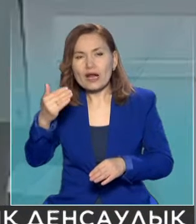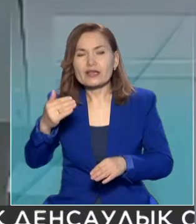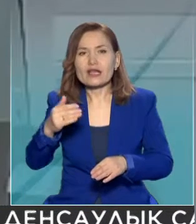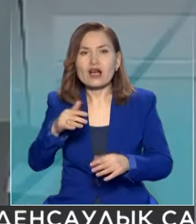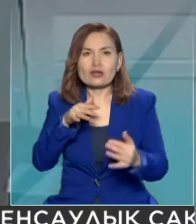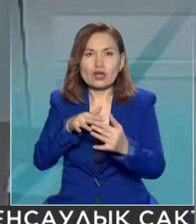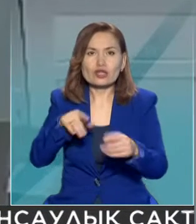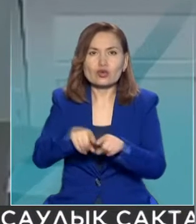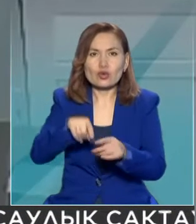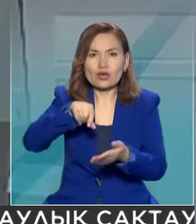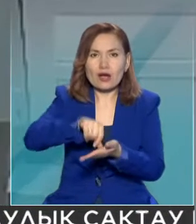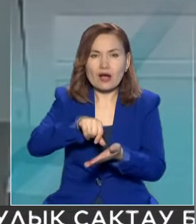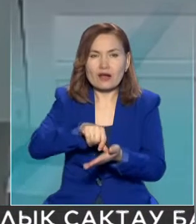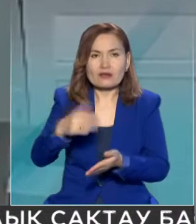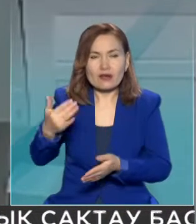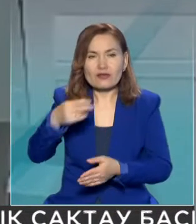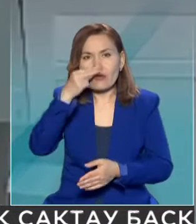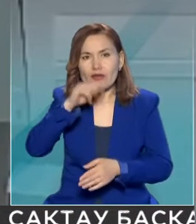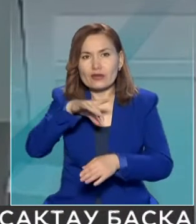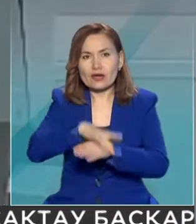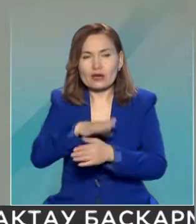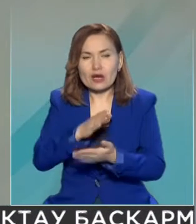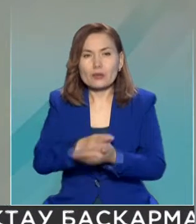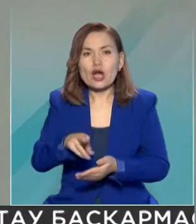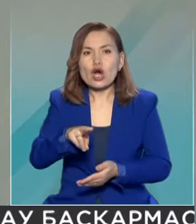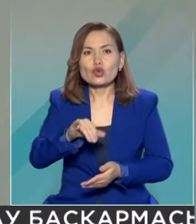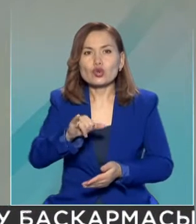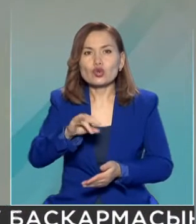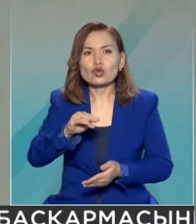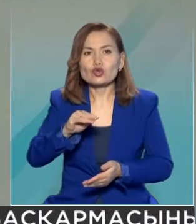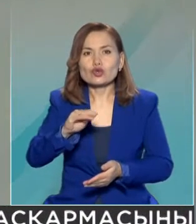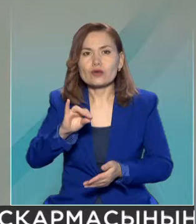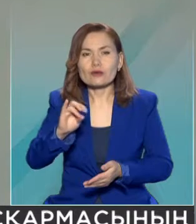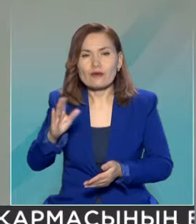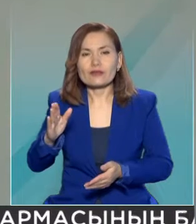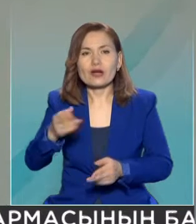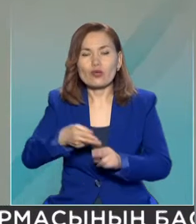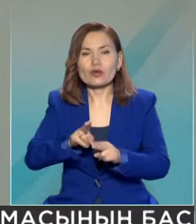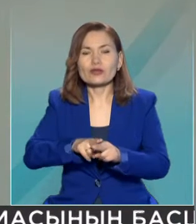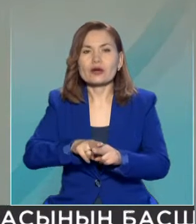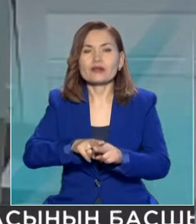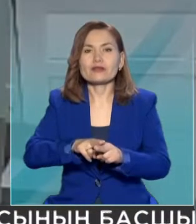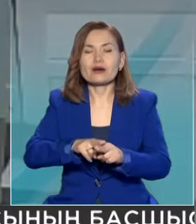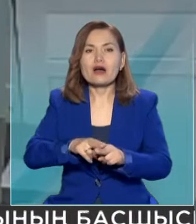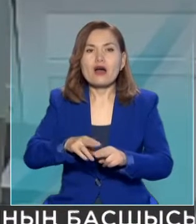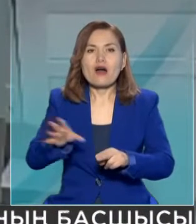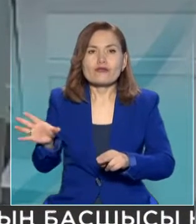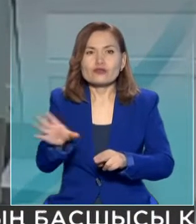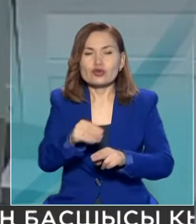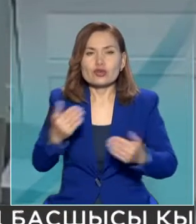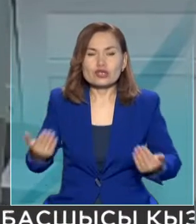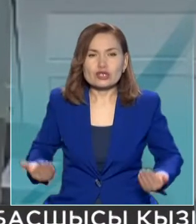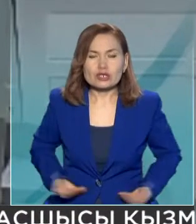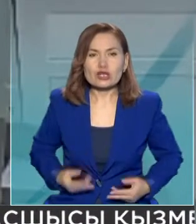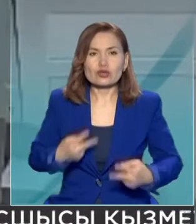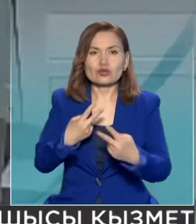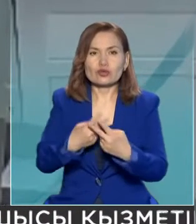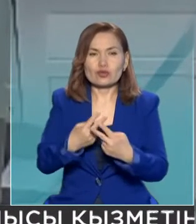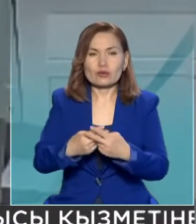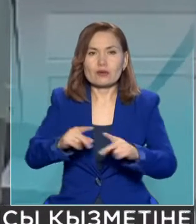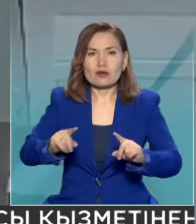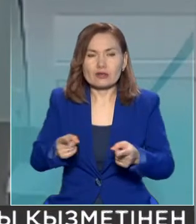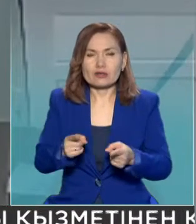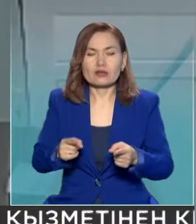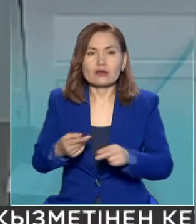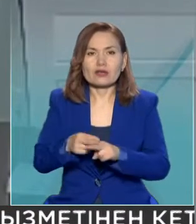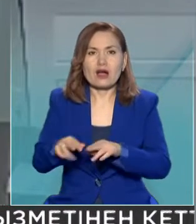алға тартты. Қаза болғандардың жақындары Дужновты өмір бойына бас бостандығынан айыруды және туған туыстарымен кездесуіне тыйым салуын